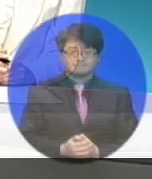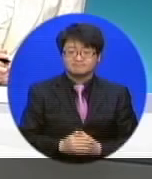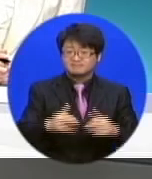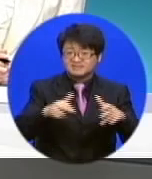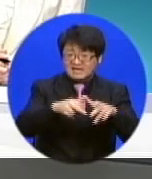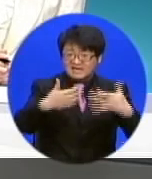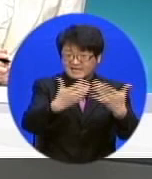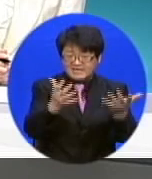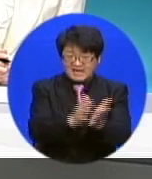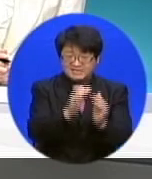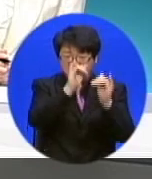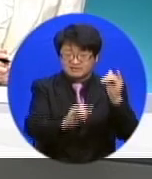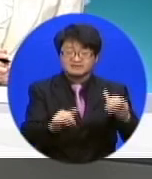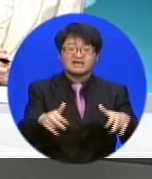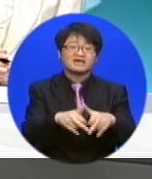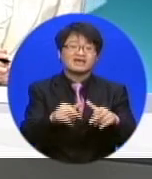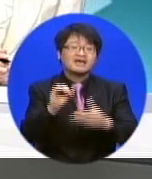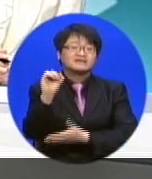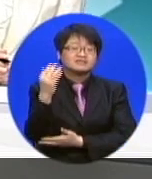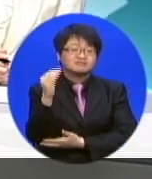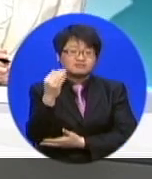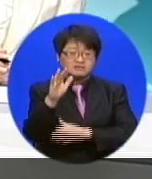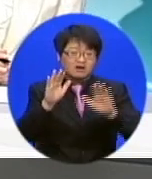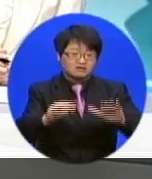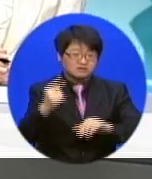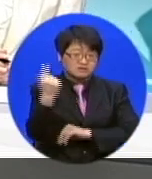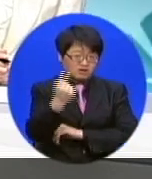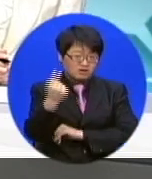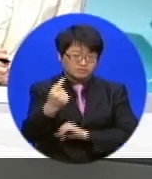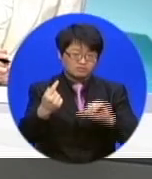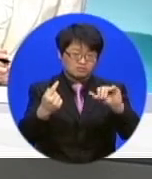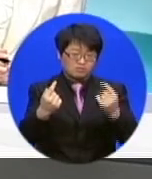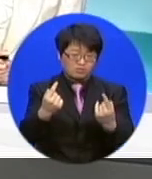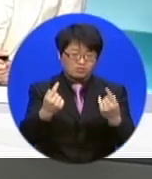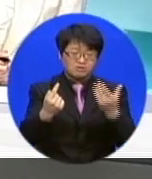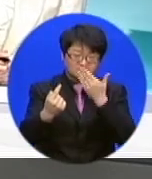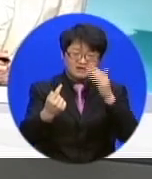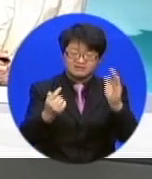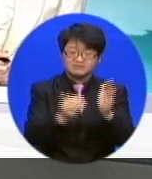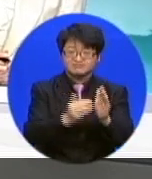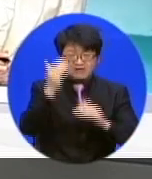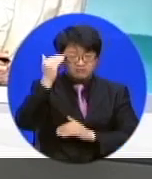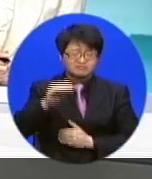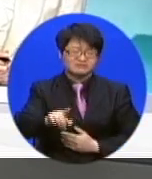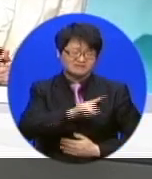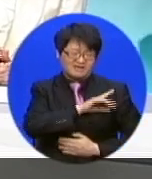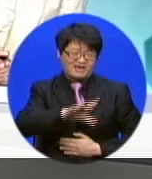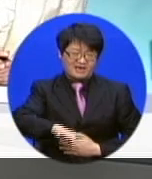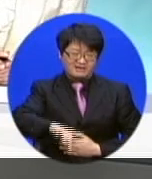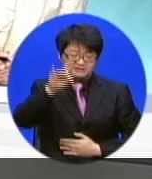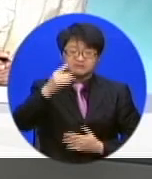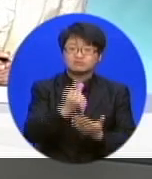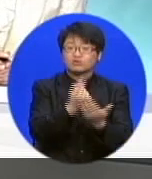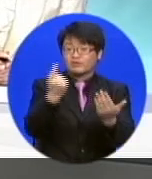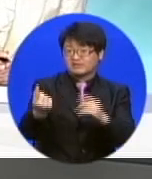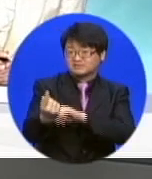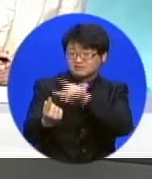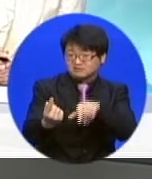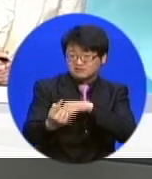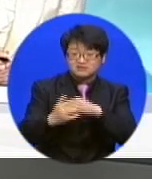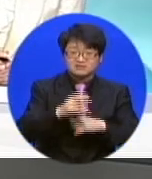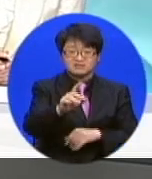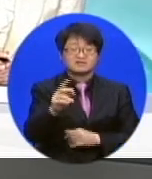장애계 역사와 함께한 장애인 신문이 어느덧 1000호를 맞이했습니다. 국내 최초 소외계층을 위한